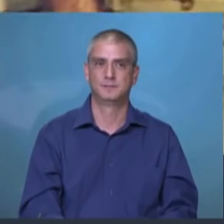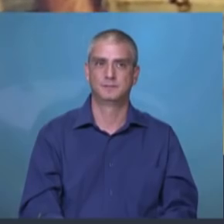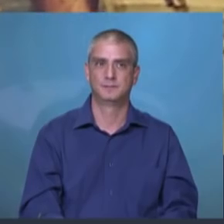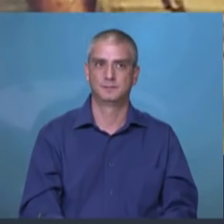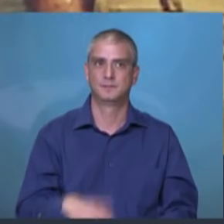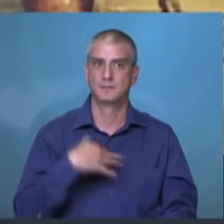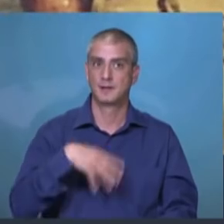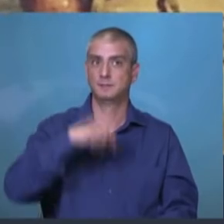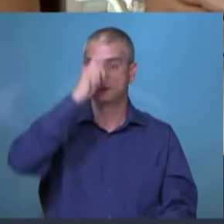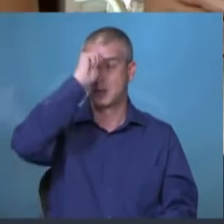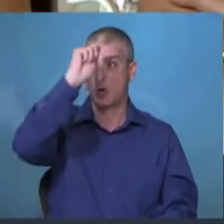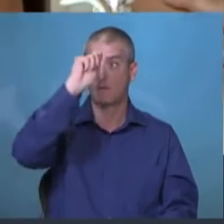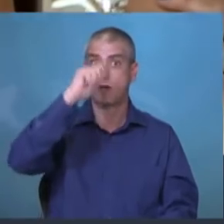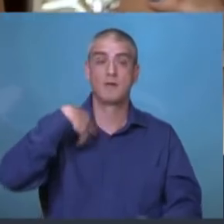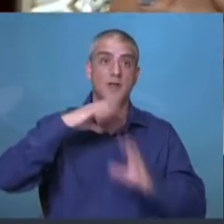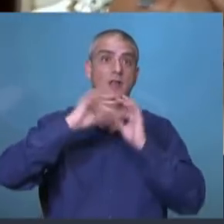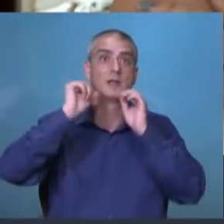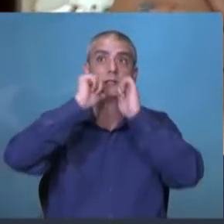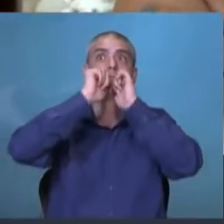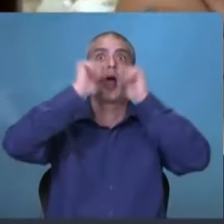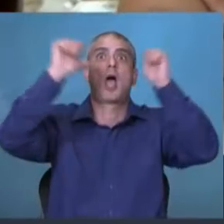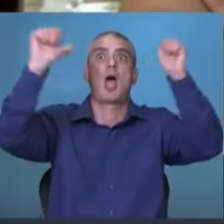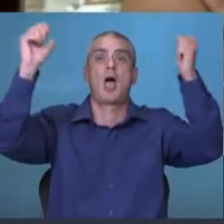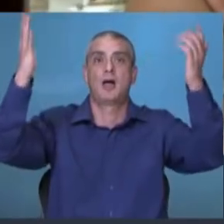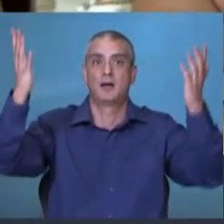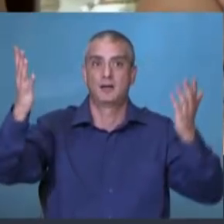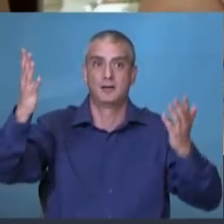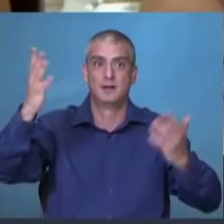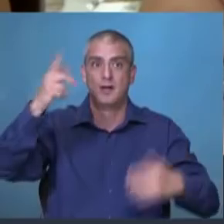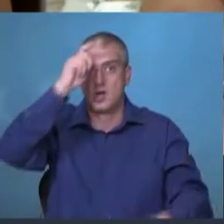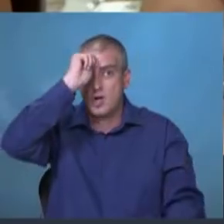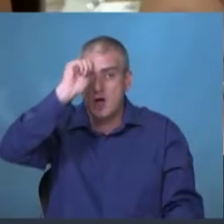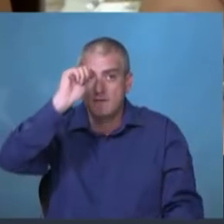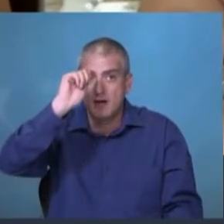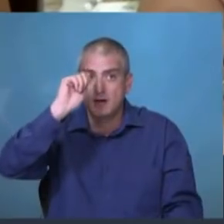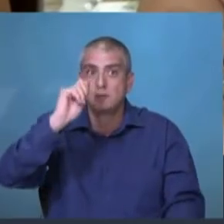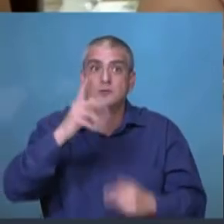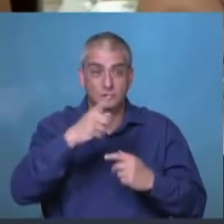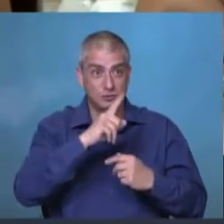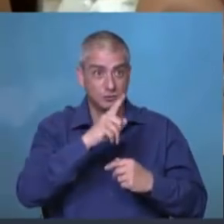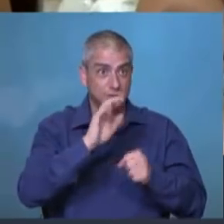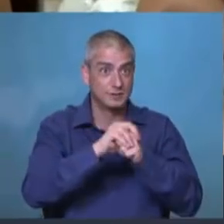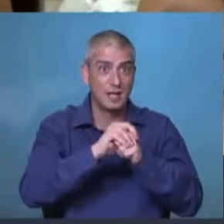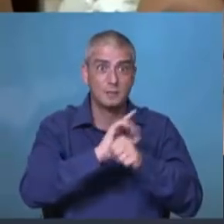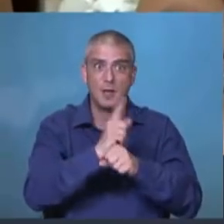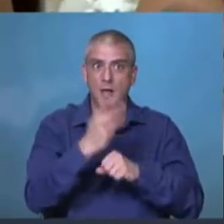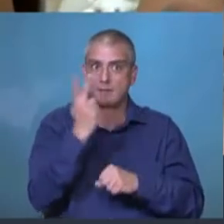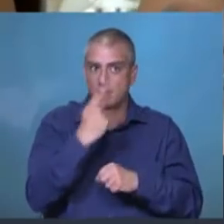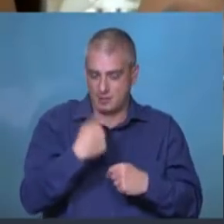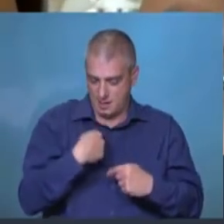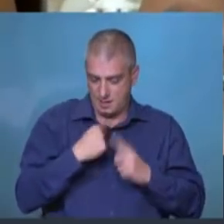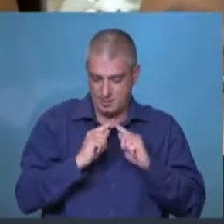מצאתי את הכובע, ואז התחלתי לצרוח. זה כובע שבא לי. שזיהית אותו מיד. בוודאי זה